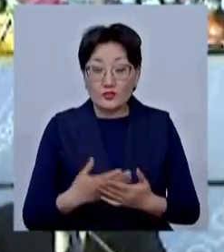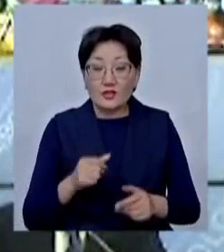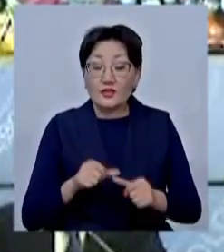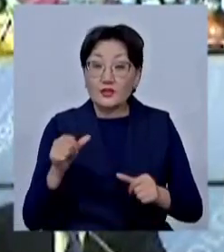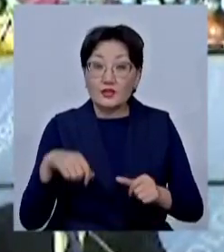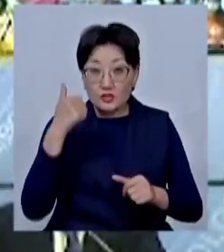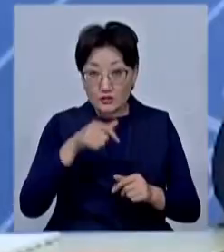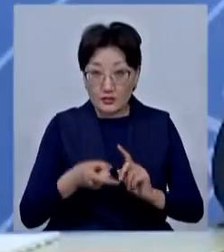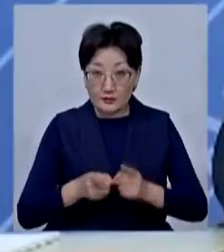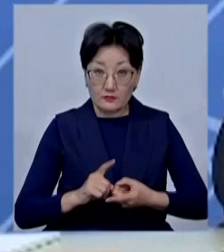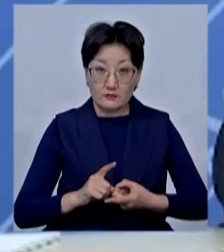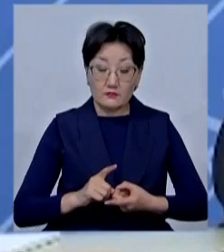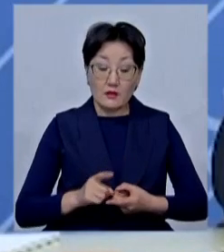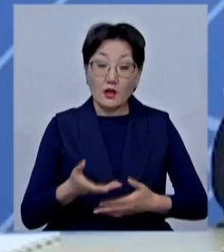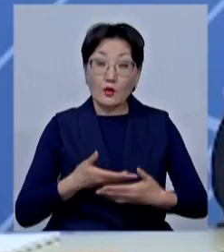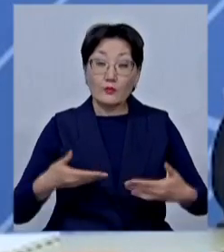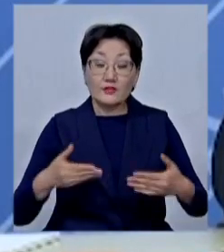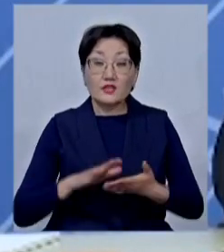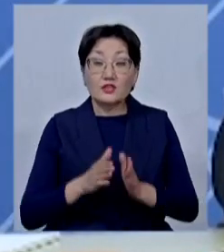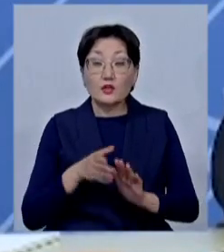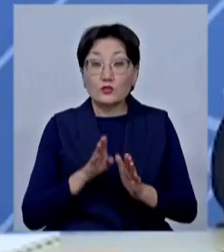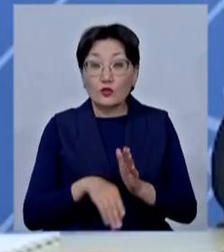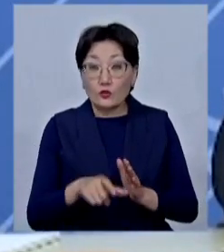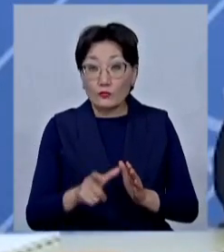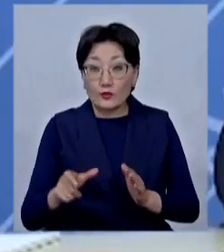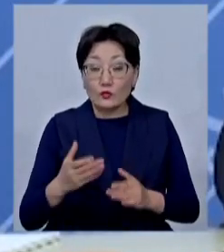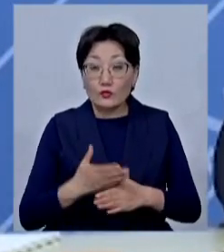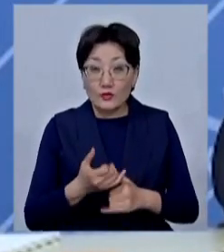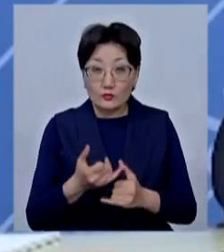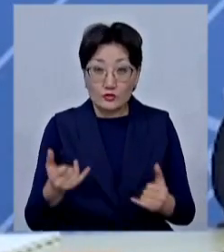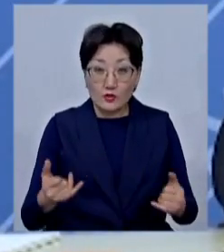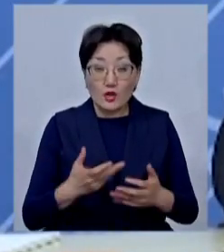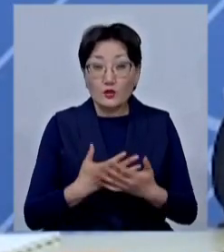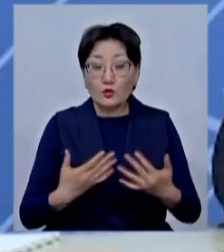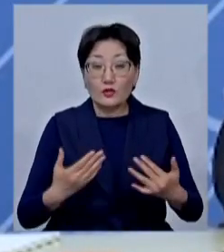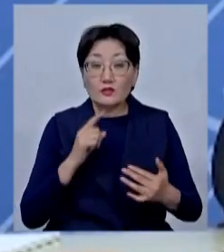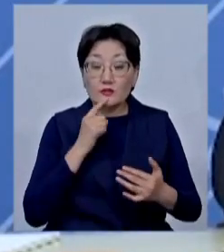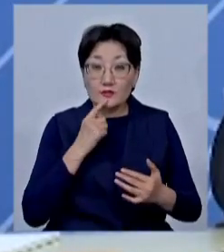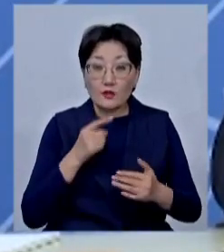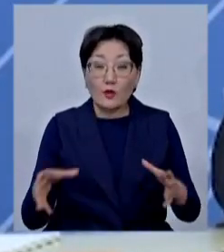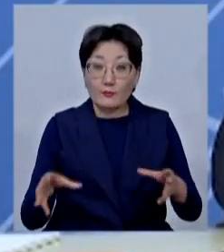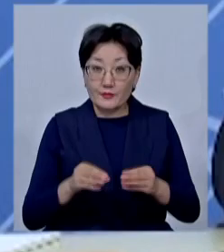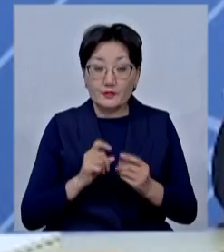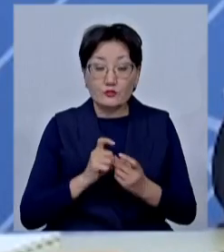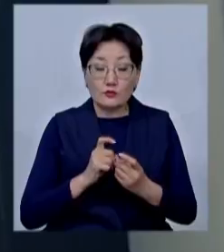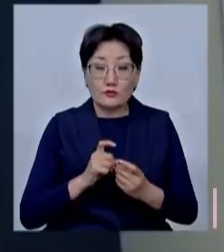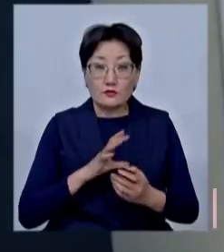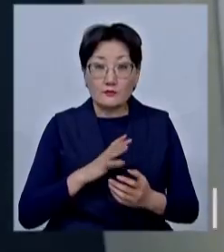жылға айналды. Біз мұқтаж жандарға қол ұшын беріп, түрлі қиындықтармен бірге күрестік.